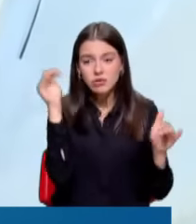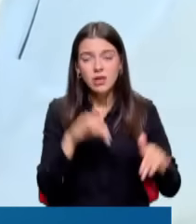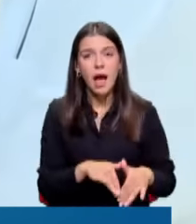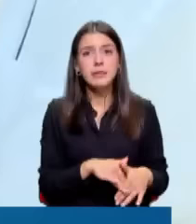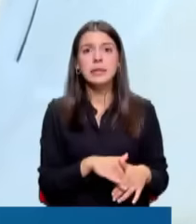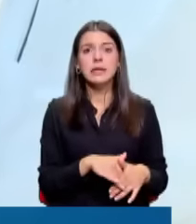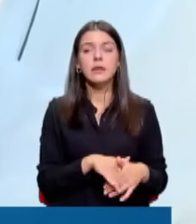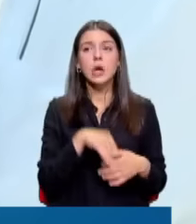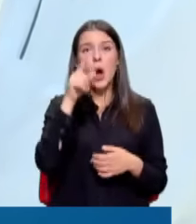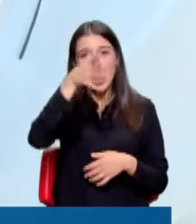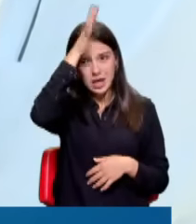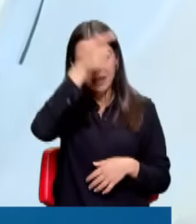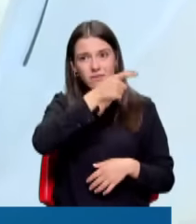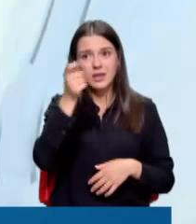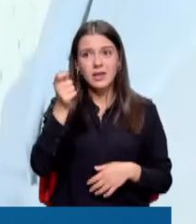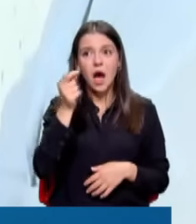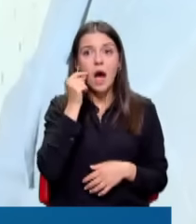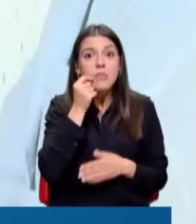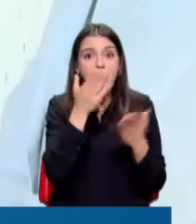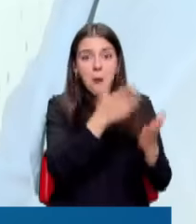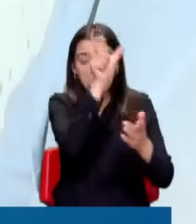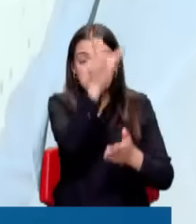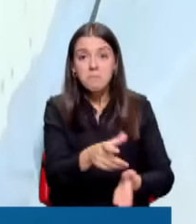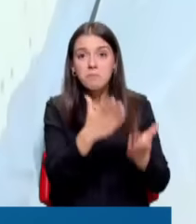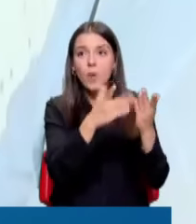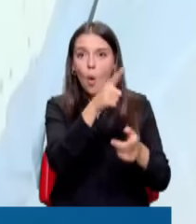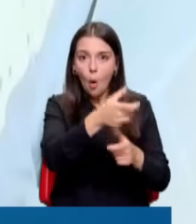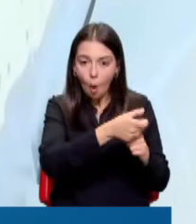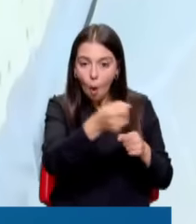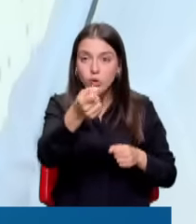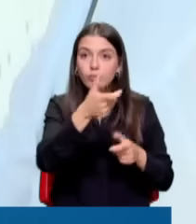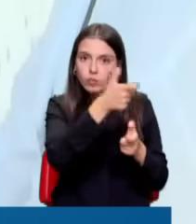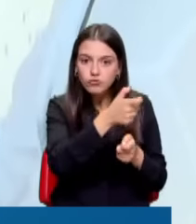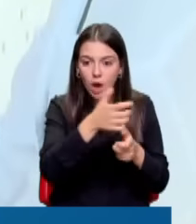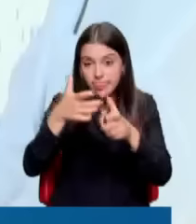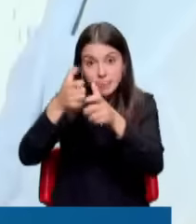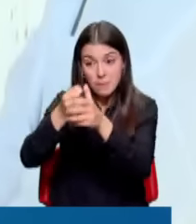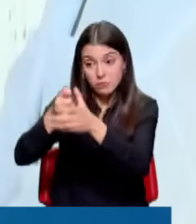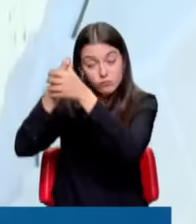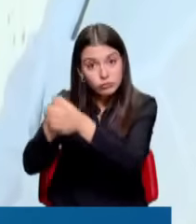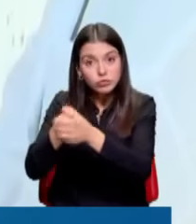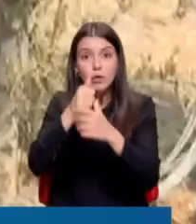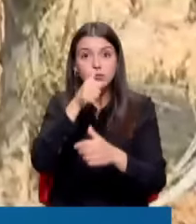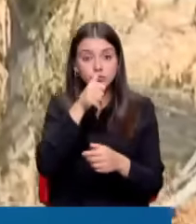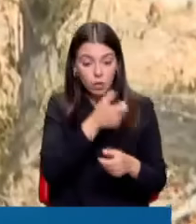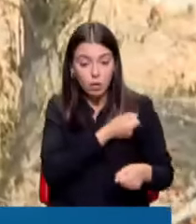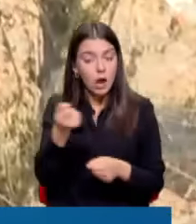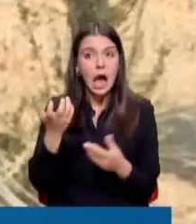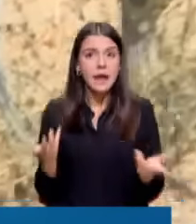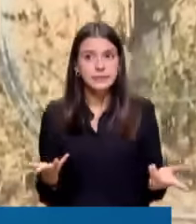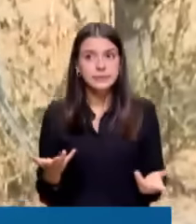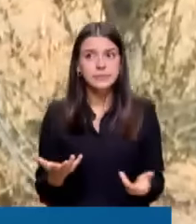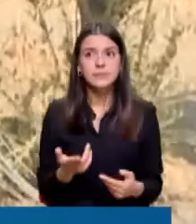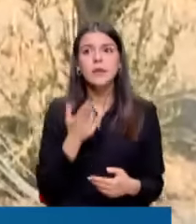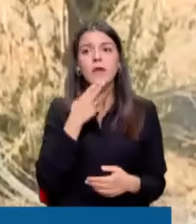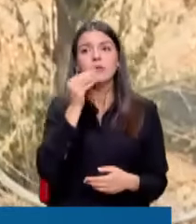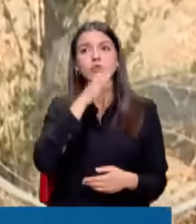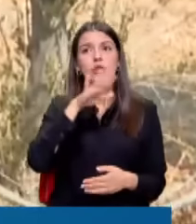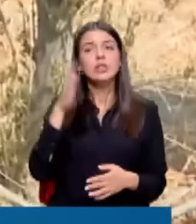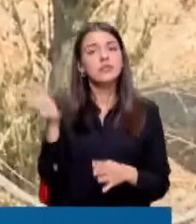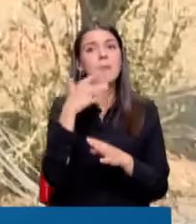O itfaiyeci adam. İtfaiyeci. O hortumu mu tutacak? Tabancayı mı tutacak? Hortumu mu sürecek? Kadınları çocukları çıkartın.